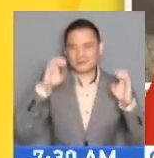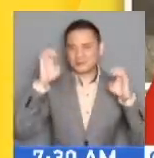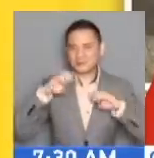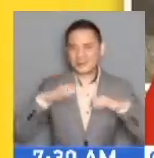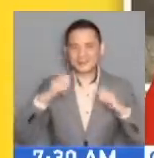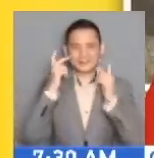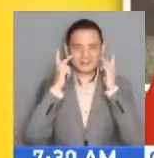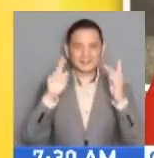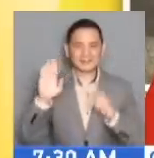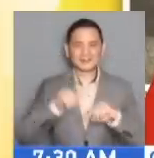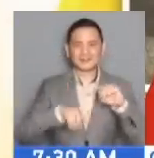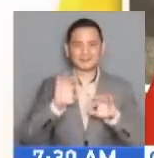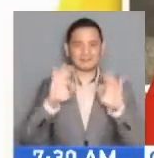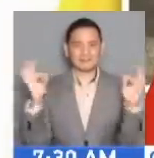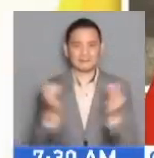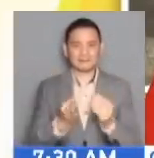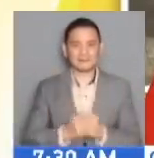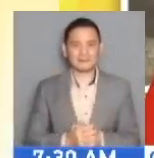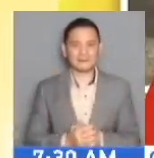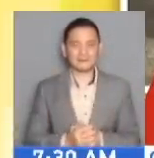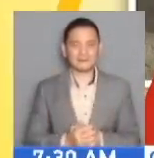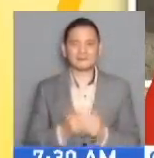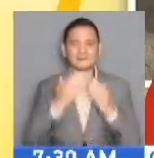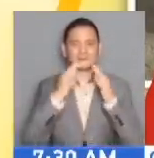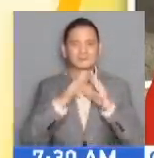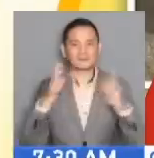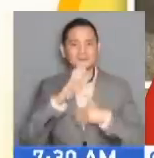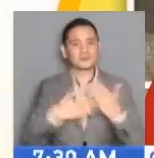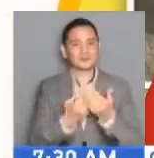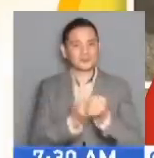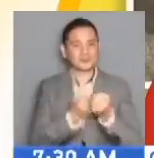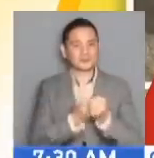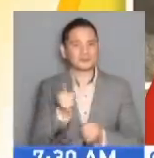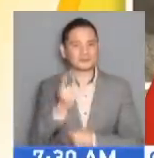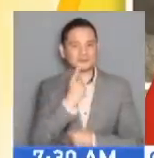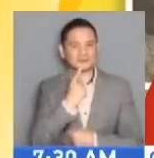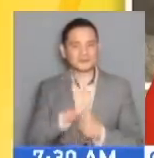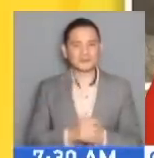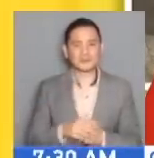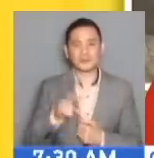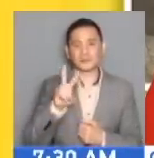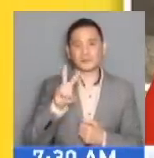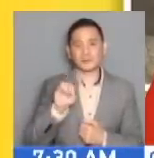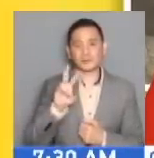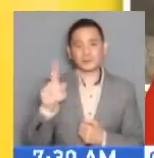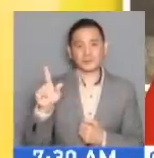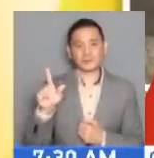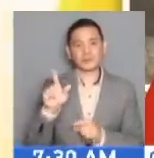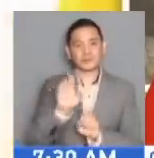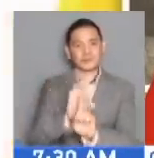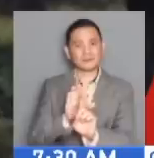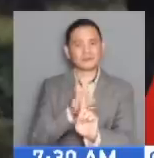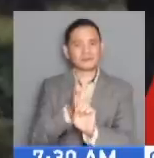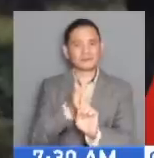Thankful siya sa pagmamahal ng suporta ng mga kaibigan. Noong October 2021, ang unang kinasal si Glyza David sa Northern